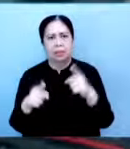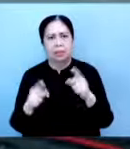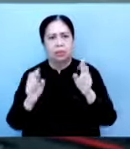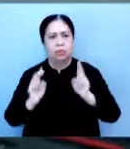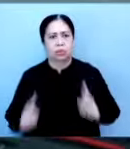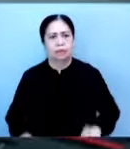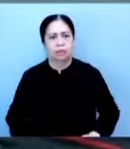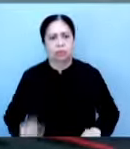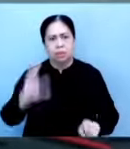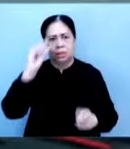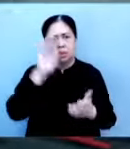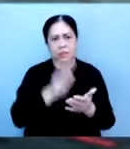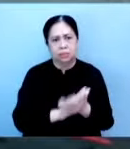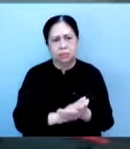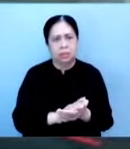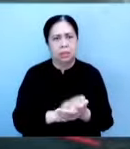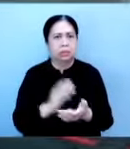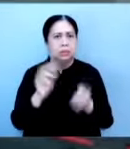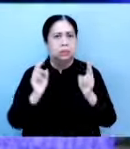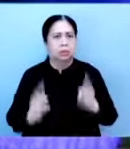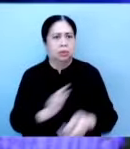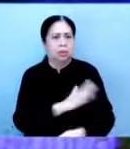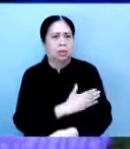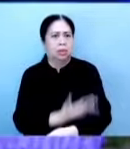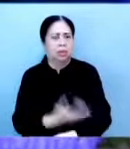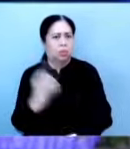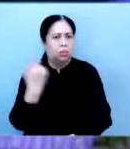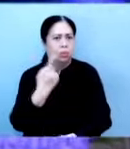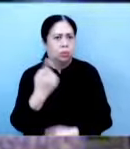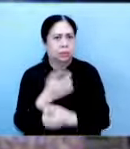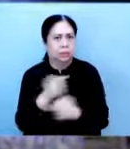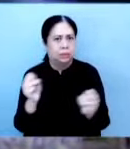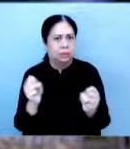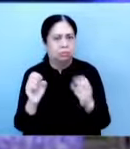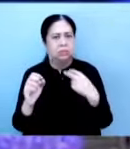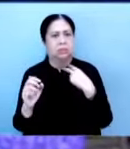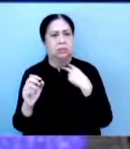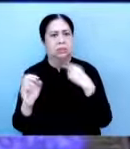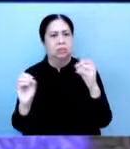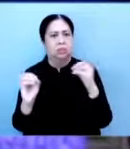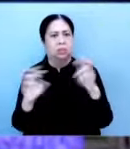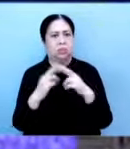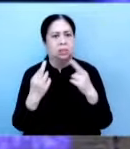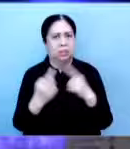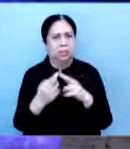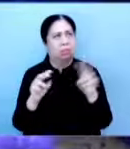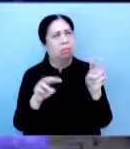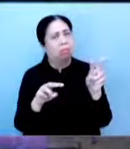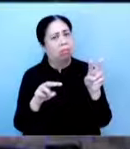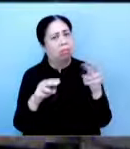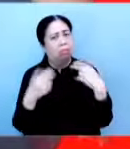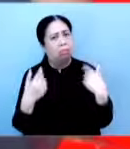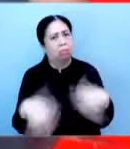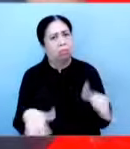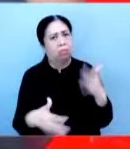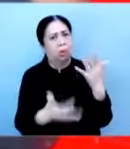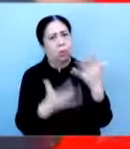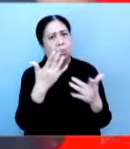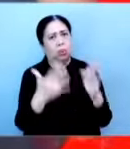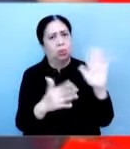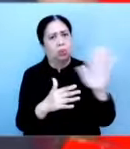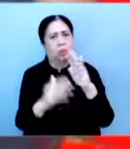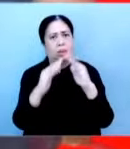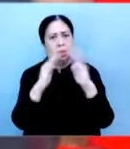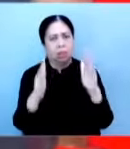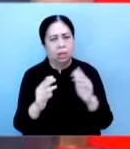asawa at mga damit ng anak na lang ang naisalba ni jaclyn wala na silang magawang mag-anak kundi panooring masunog ang kanilang tahanan agad namang